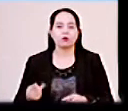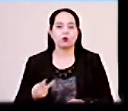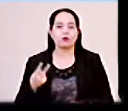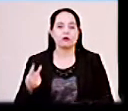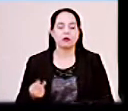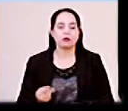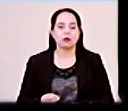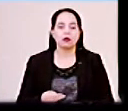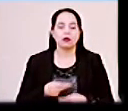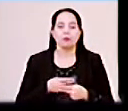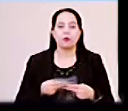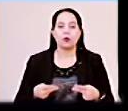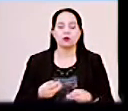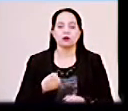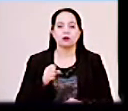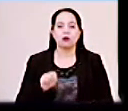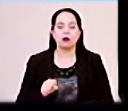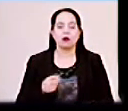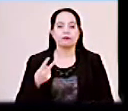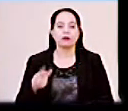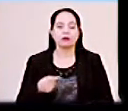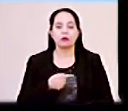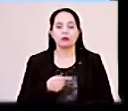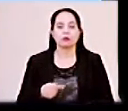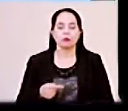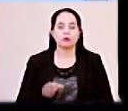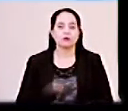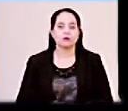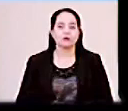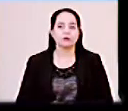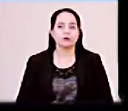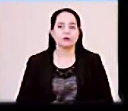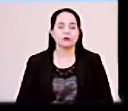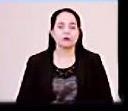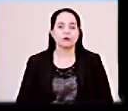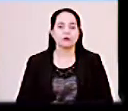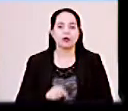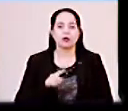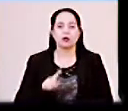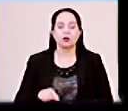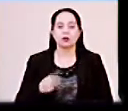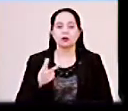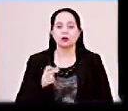в квадрат. Получится а квадрат минус 16. Номер